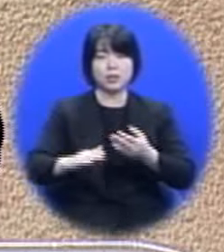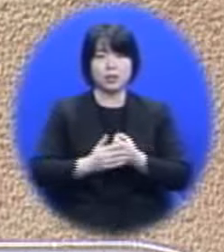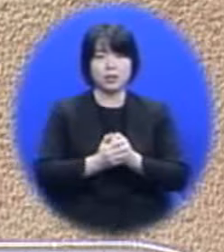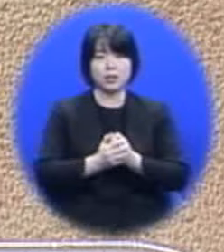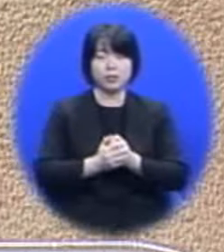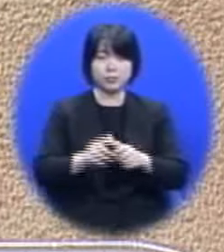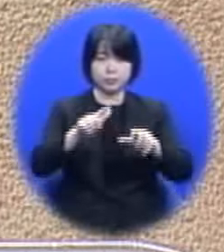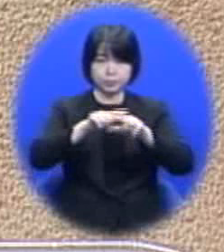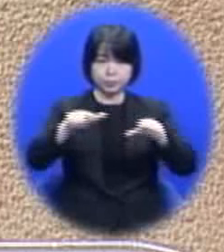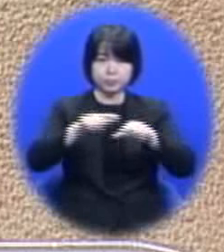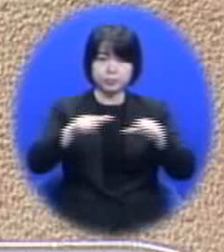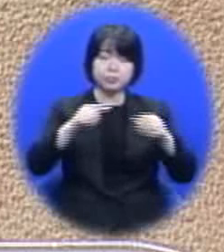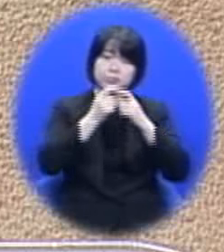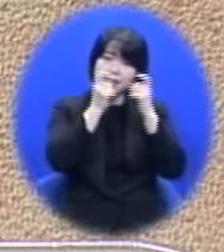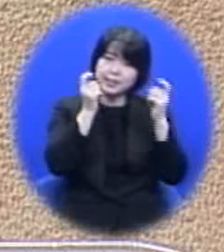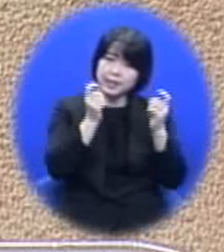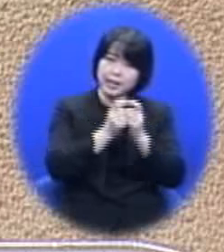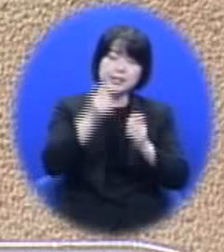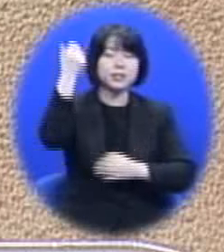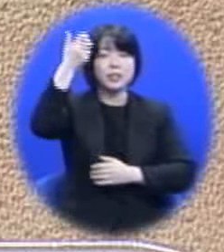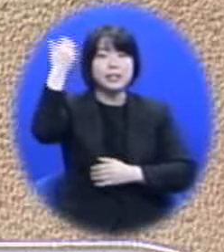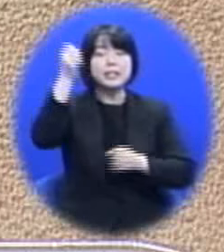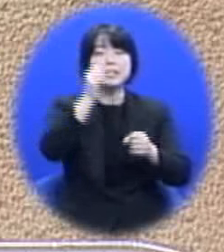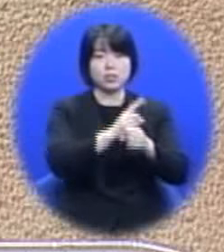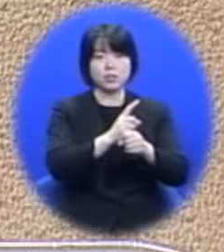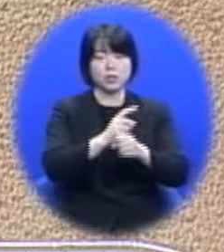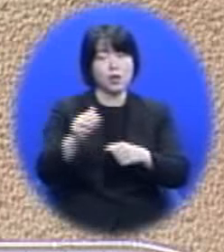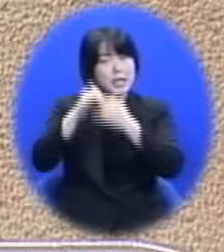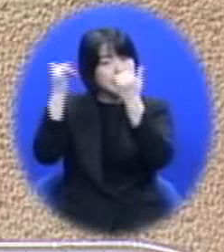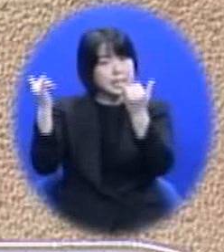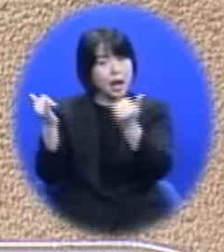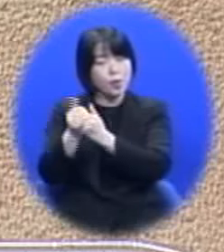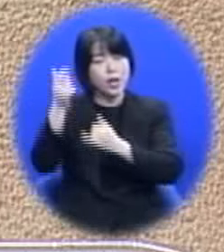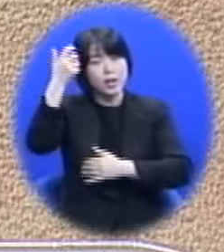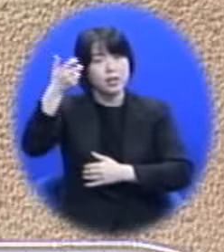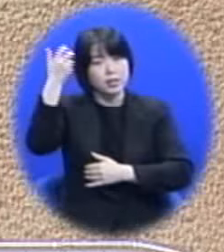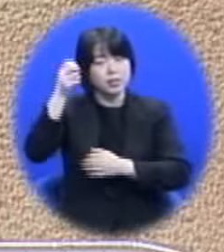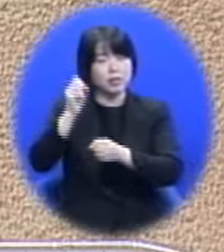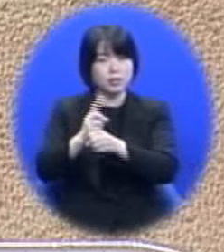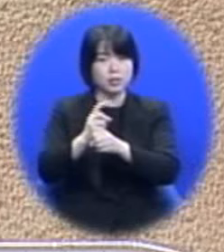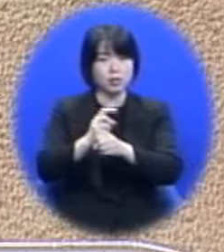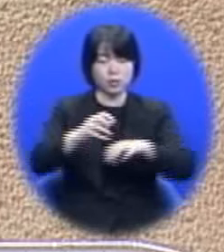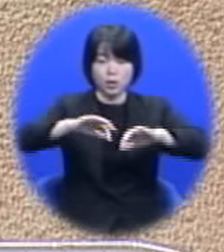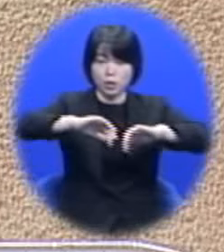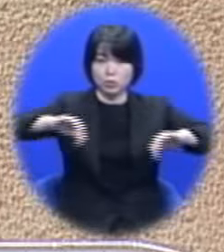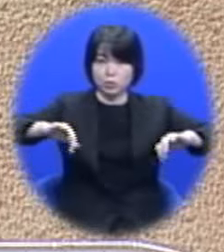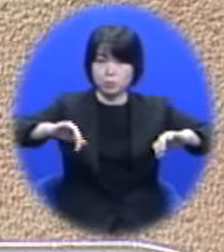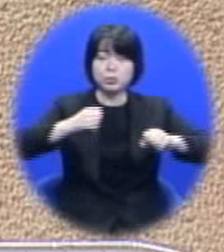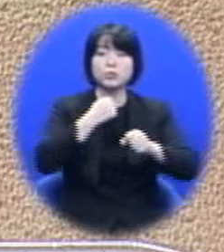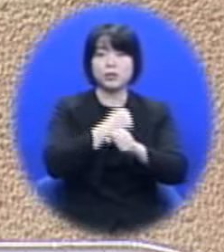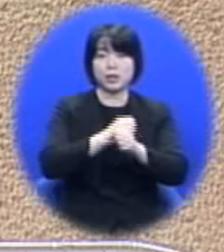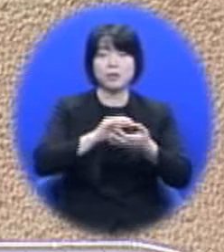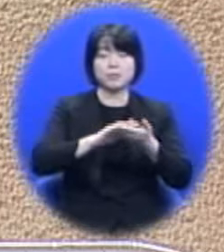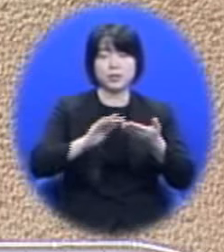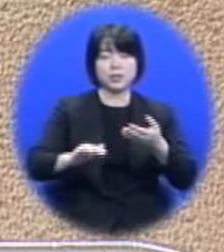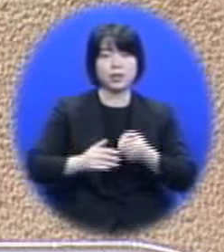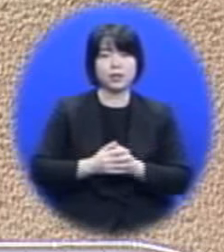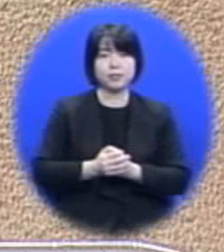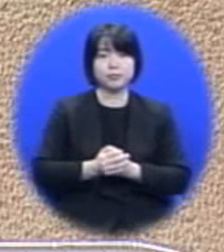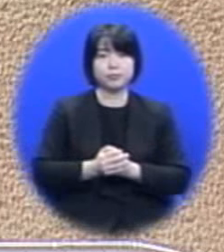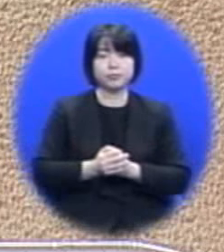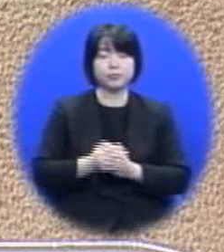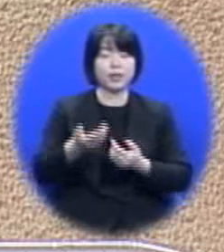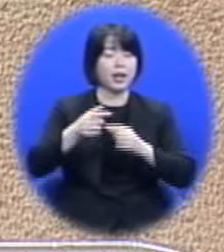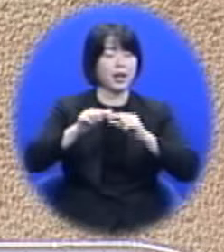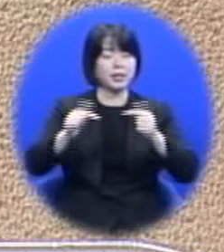흔히 개인적인 영성과 사회적인 영성을 구분합니다.